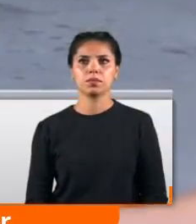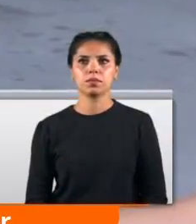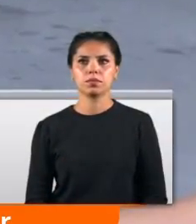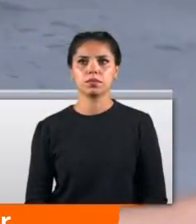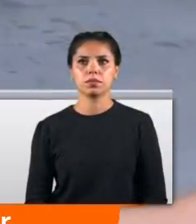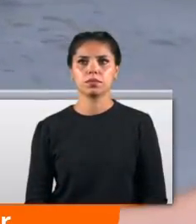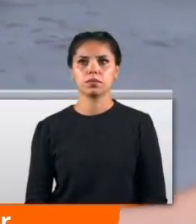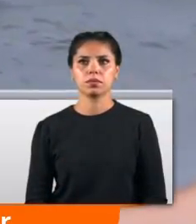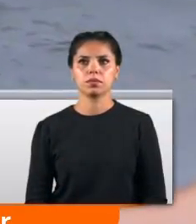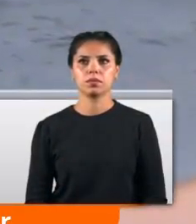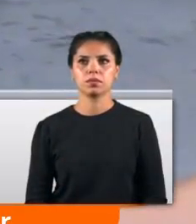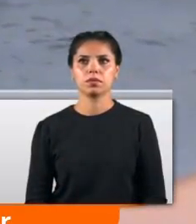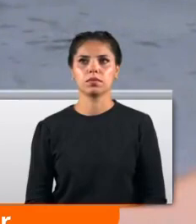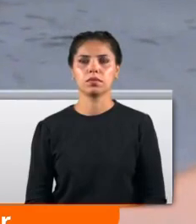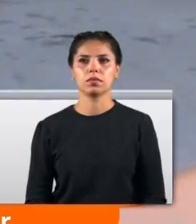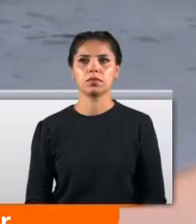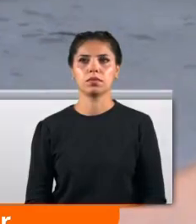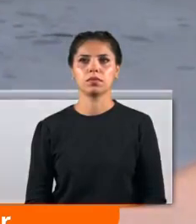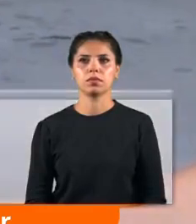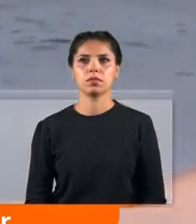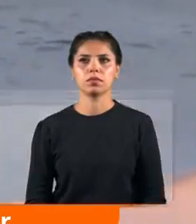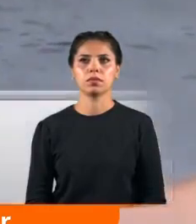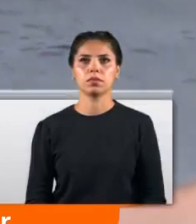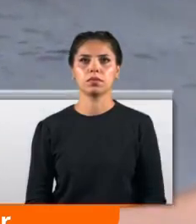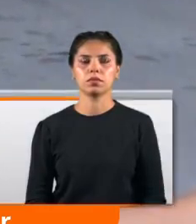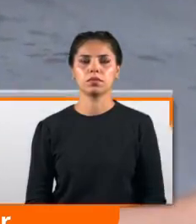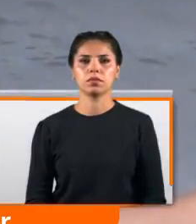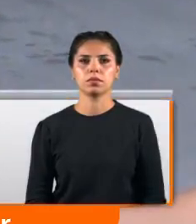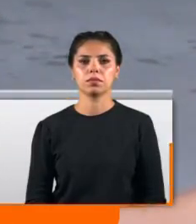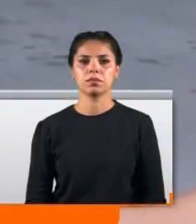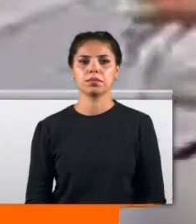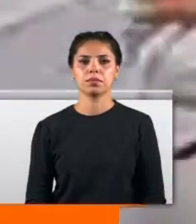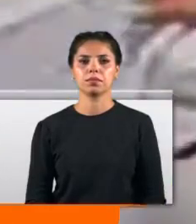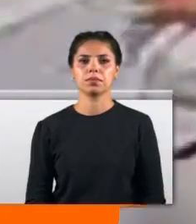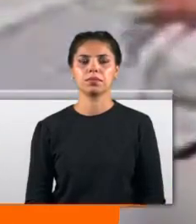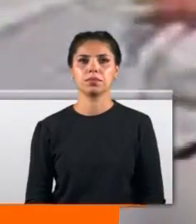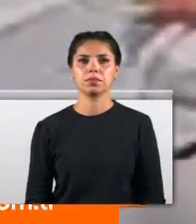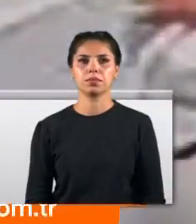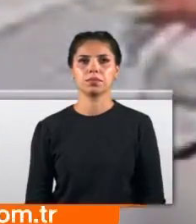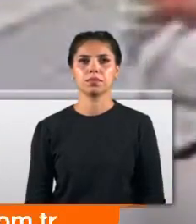yetkili olmayan insanlar silah kullanmasınlar zevkleri için silah sıkmasınlar